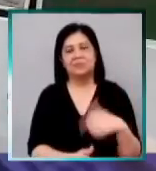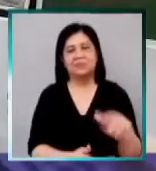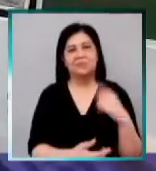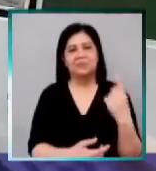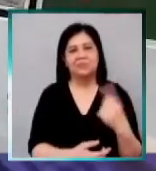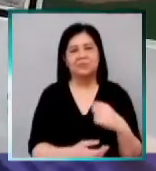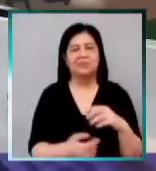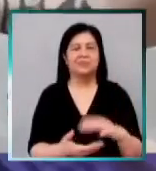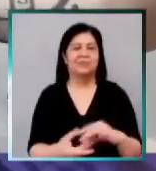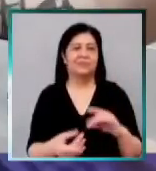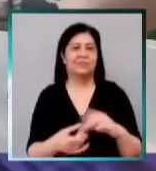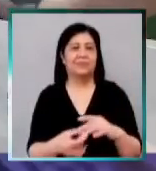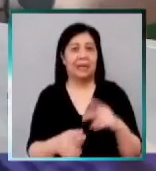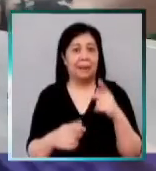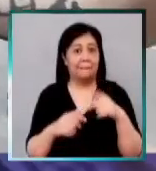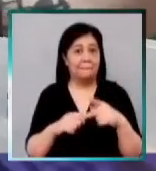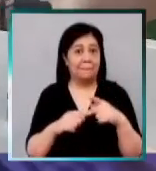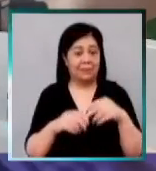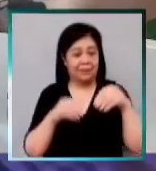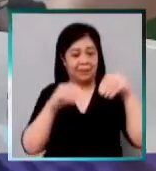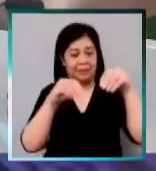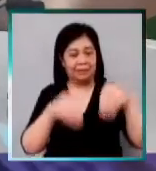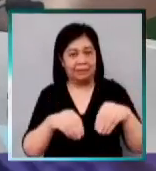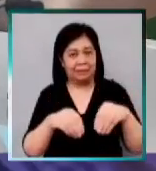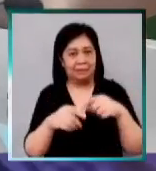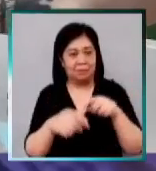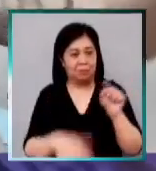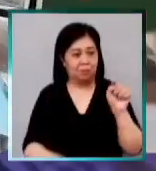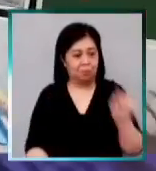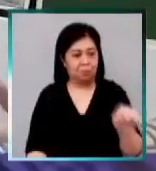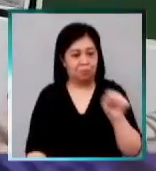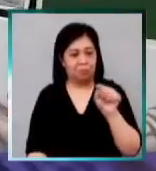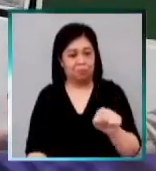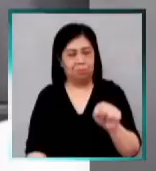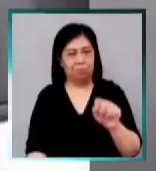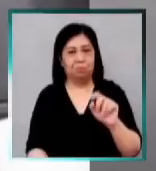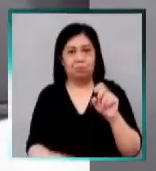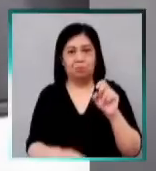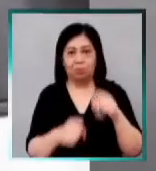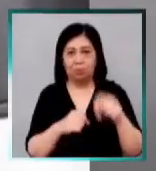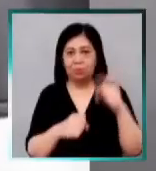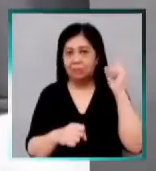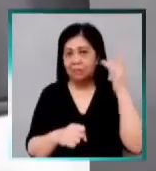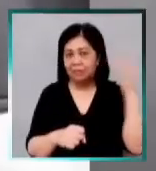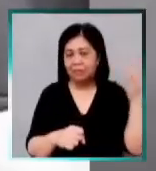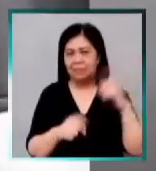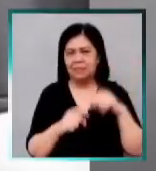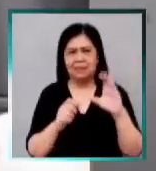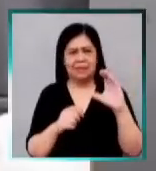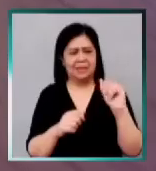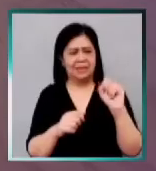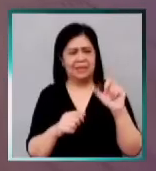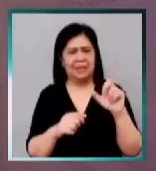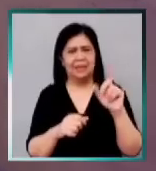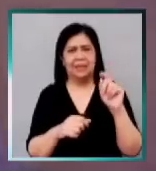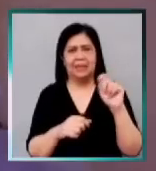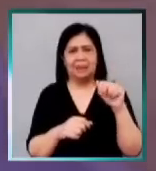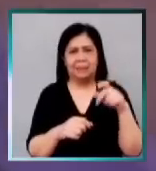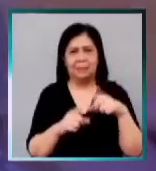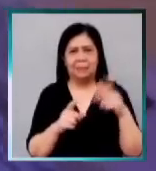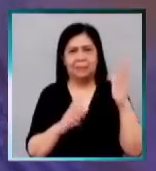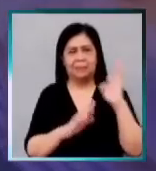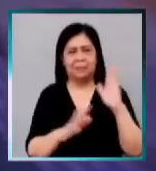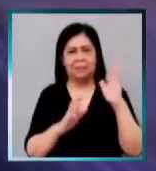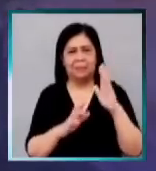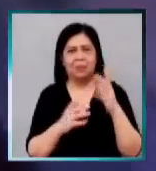Plastic casing na isinasaksak, sabay pindot para tumunog. Paano bang ang sikat na cassette tape ni na tito tita halos ma-swipe out